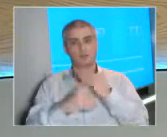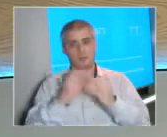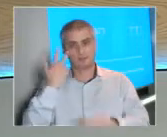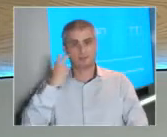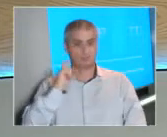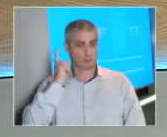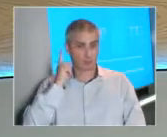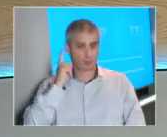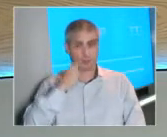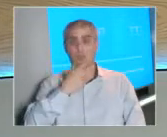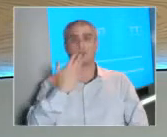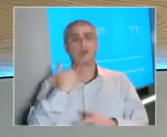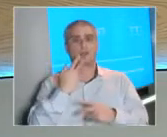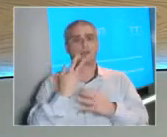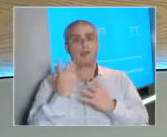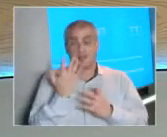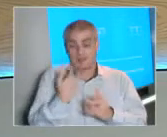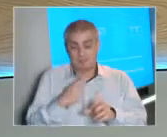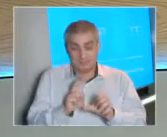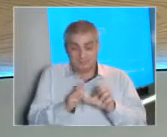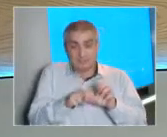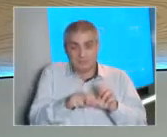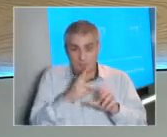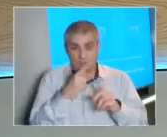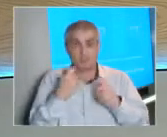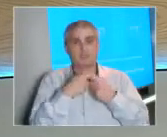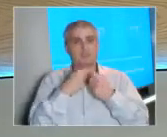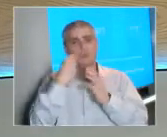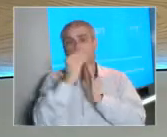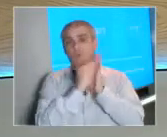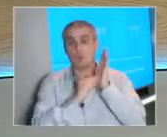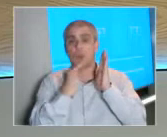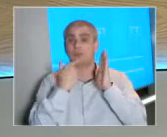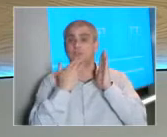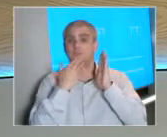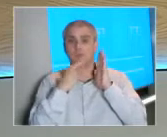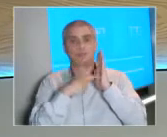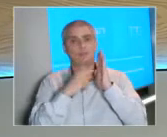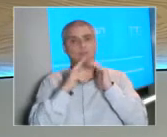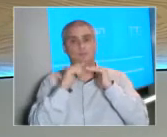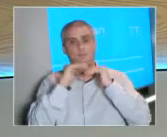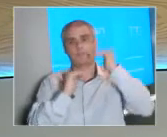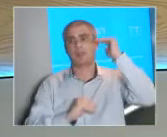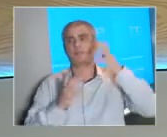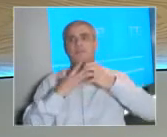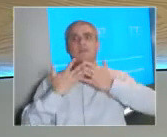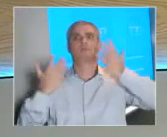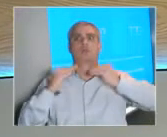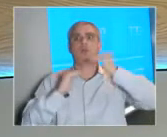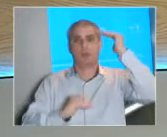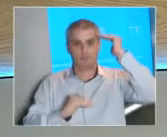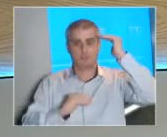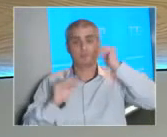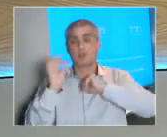שנה. חודשים ספורים לפני הצטרפות ל-OECD, פרסם הארגון דוח המגדיר את ישראל כבעלת פערים חברתיים גדולים, עם